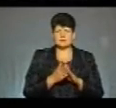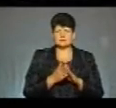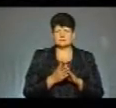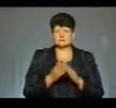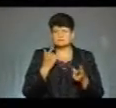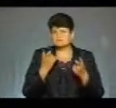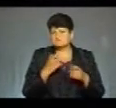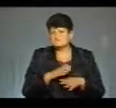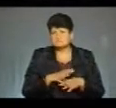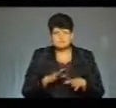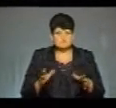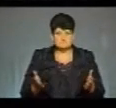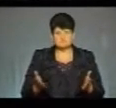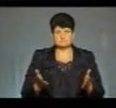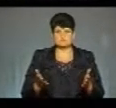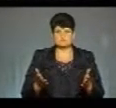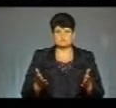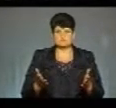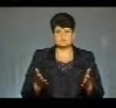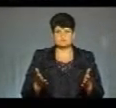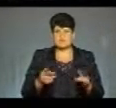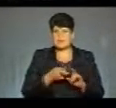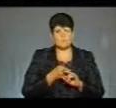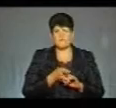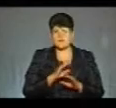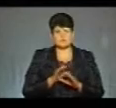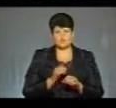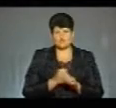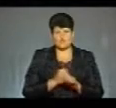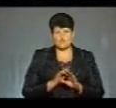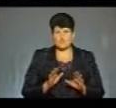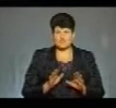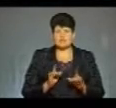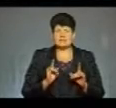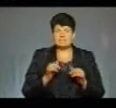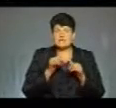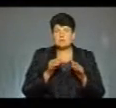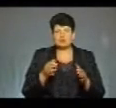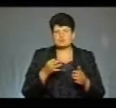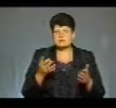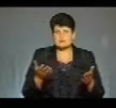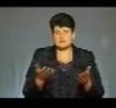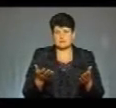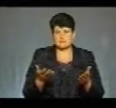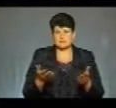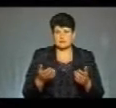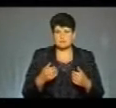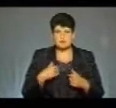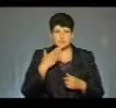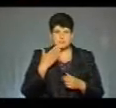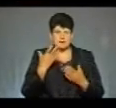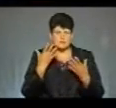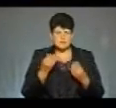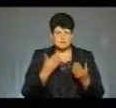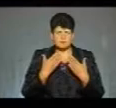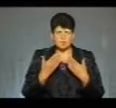ні, я думаю, що не пов'язано з роботою, навіть не можу сказати. Ми в останні дні